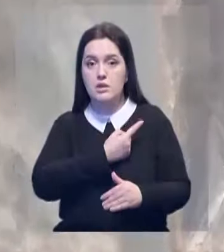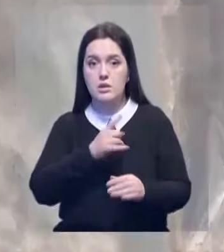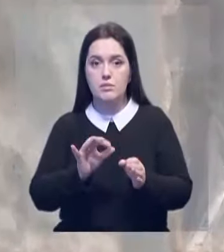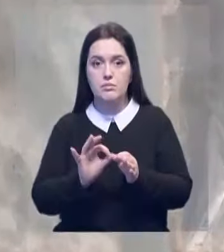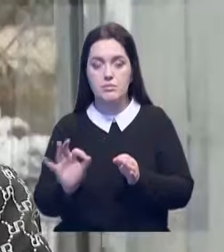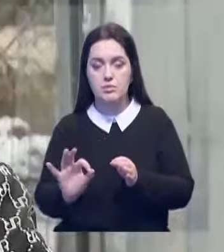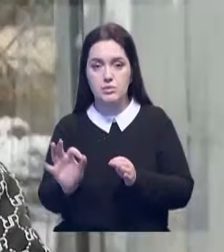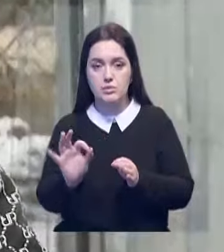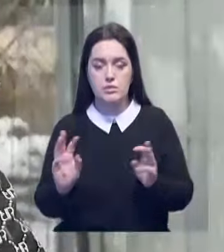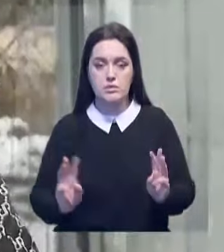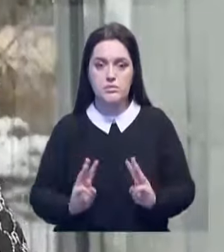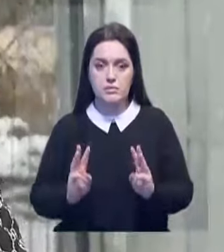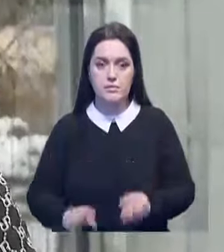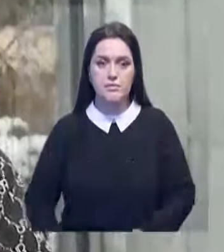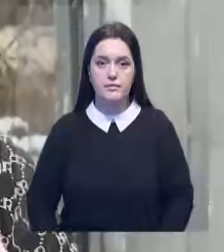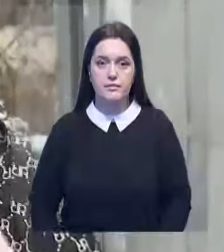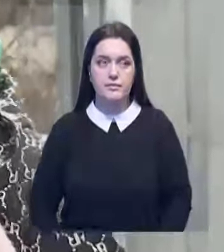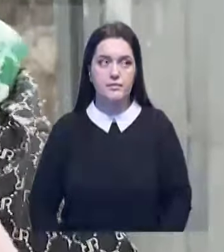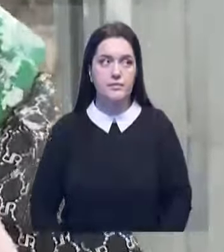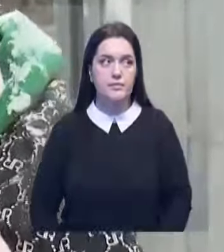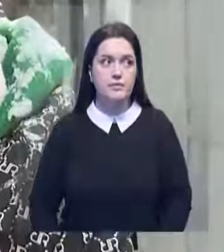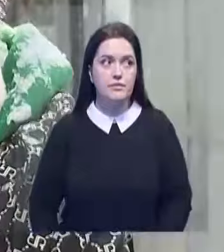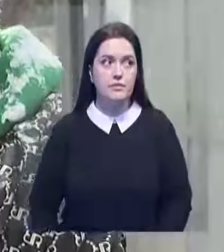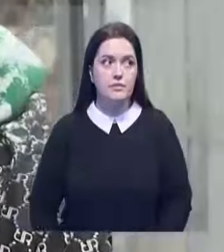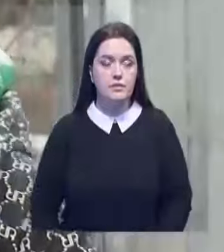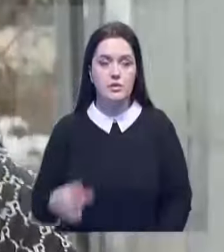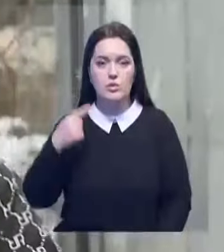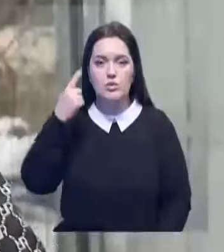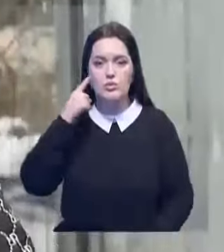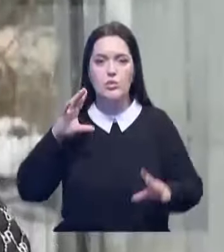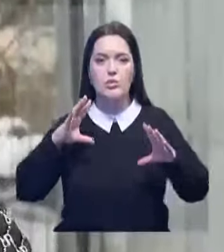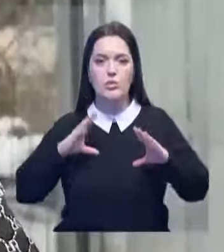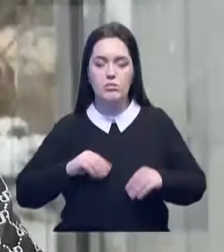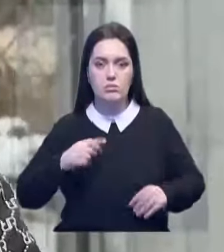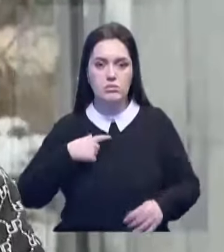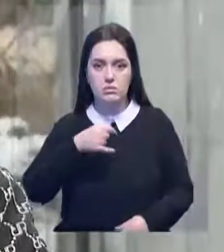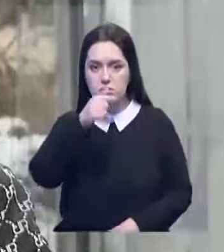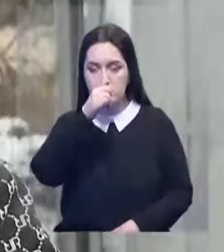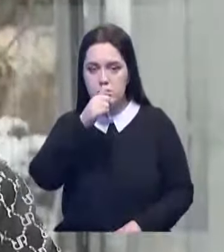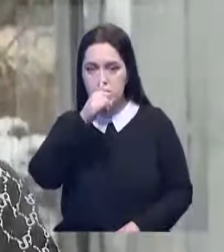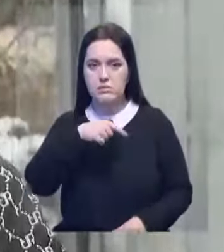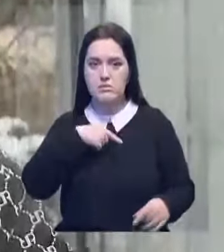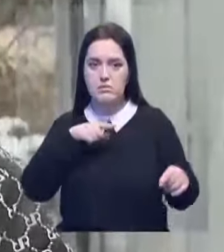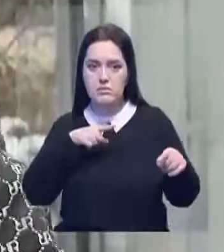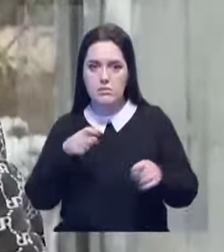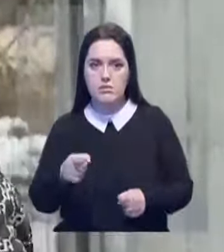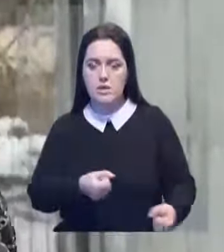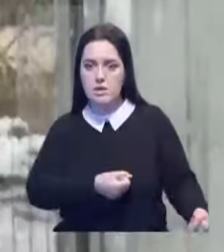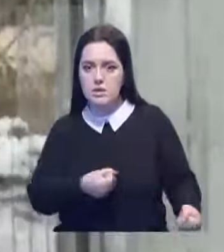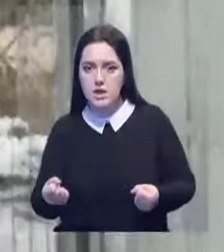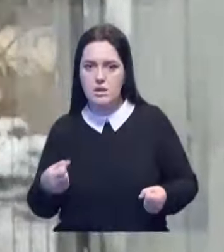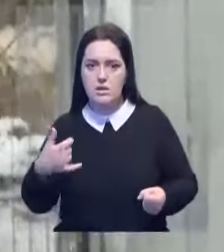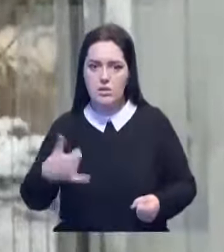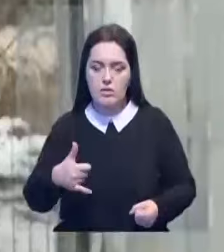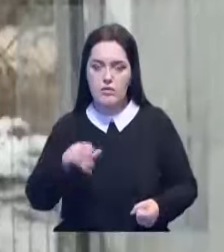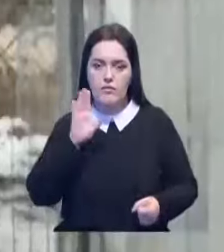разожгли огонь. Я даже, когда детей завела в дом, все, я должна была успокоиться. Нет, я дальше побежала, тазики, ведра, воду